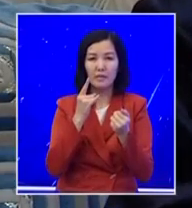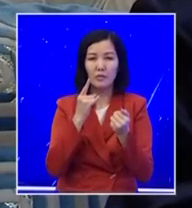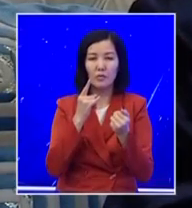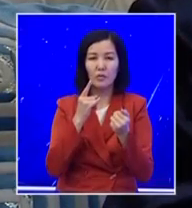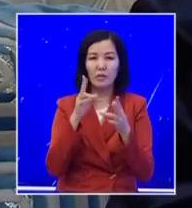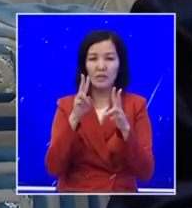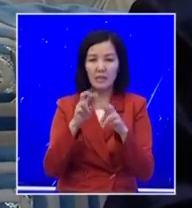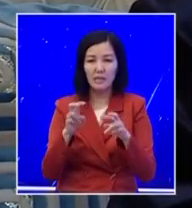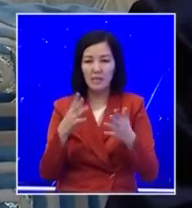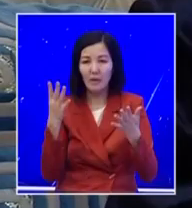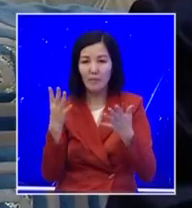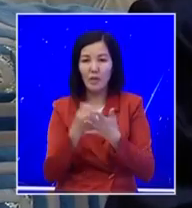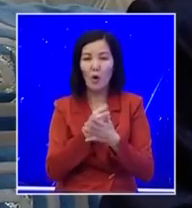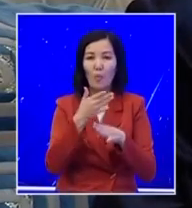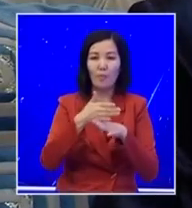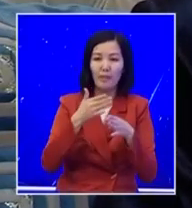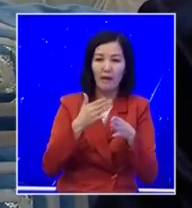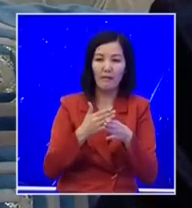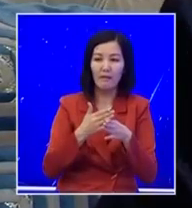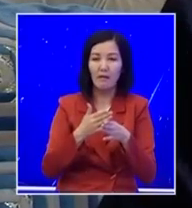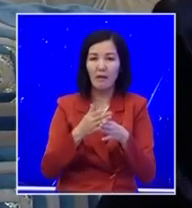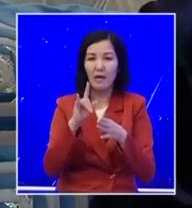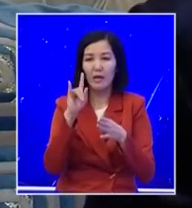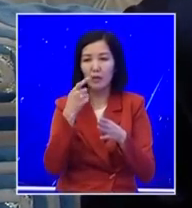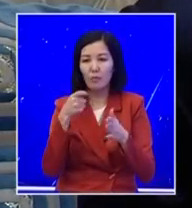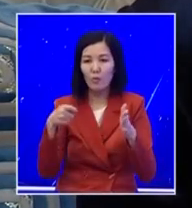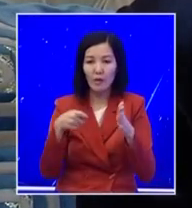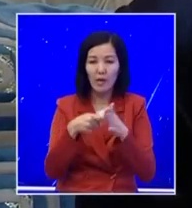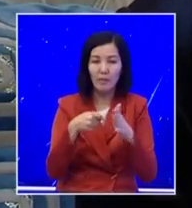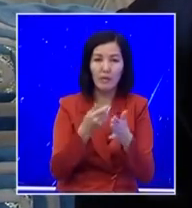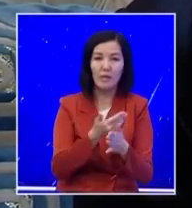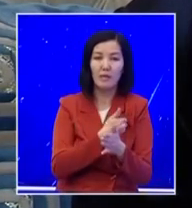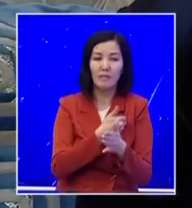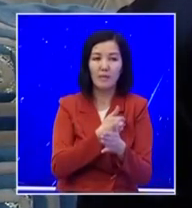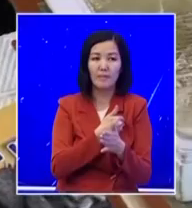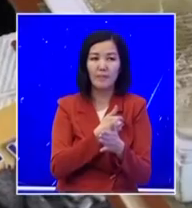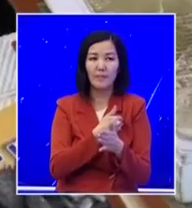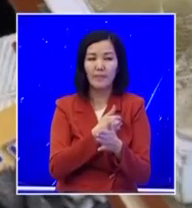қолына жеткен тиген нанын сол балама келіп берем деп,